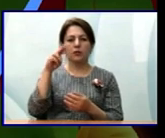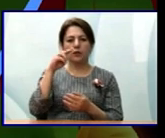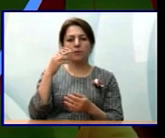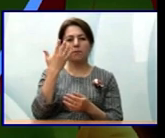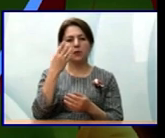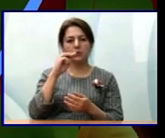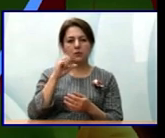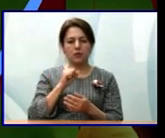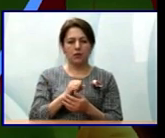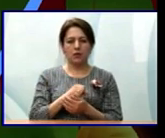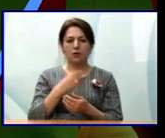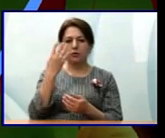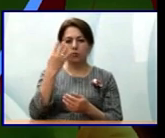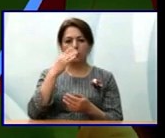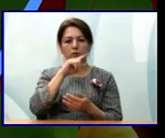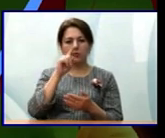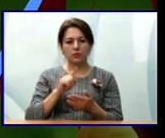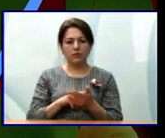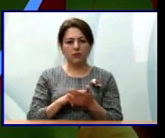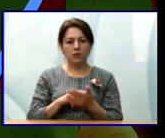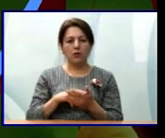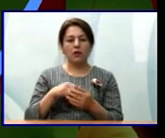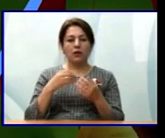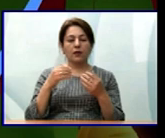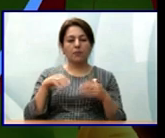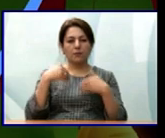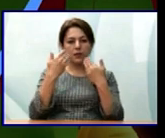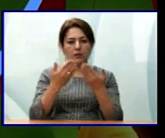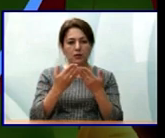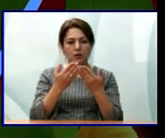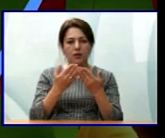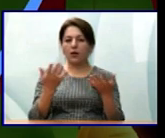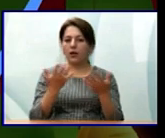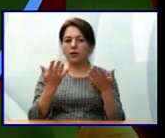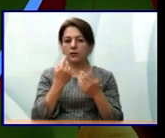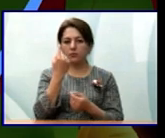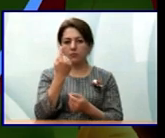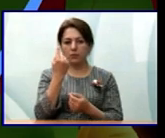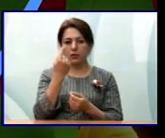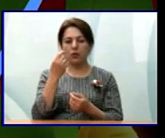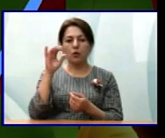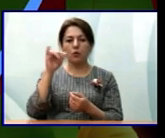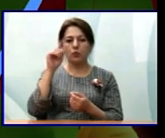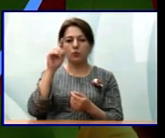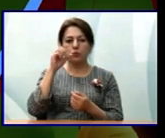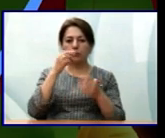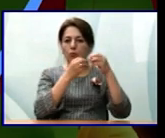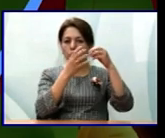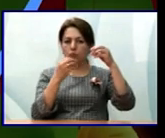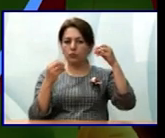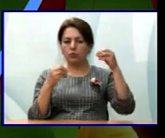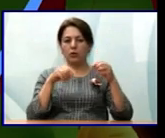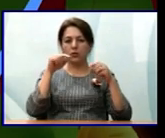5 ta. 4-chi savol. Keltirilganlardan qaysi biri uzum navi